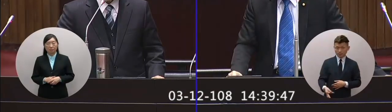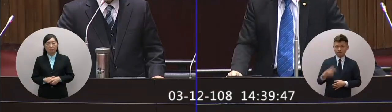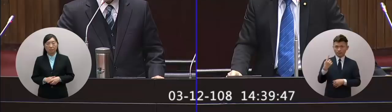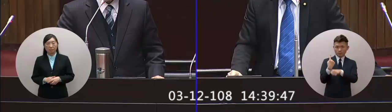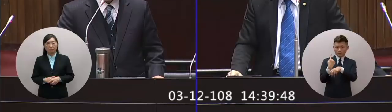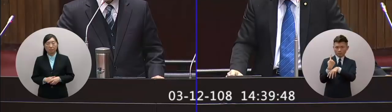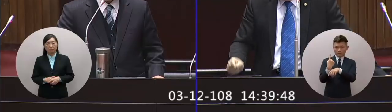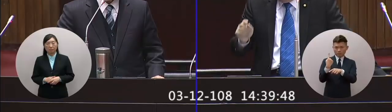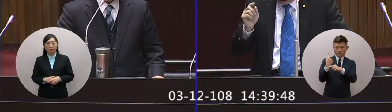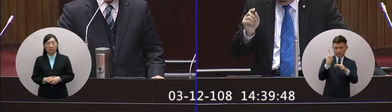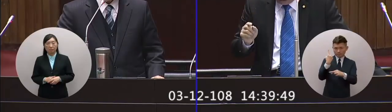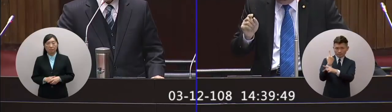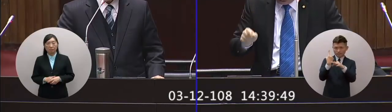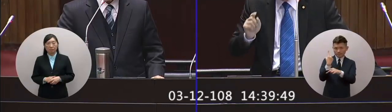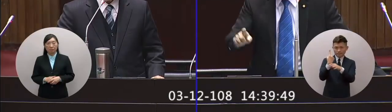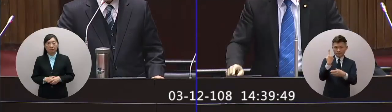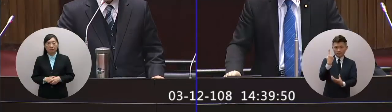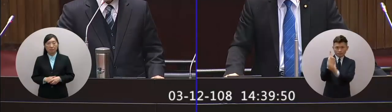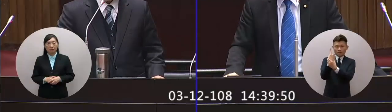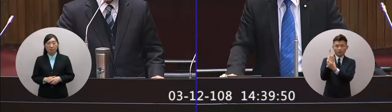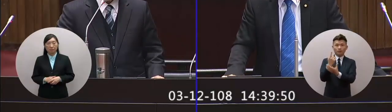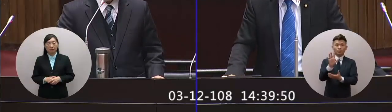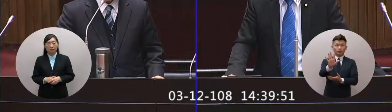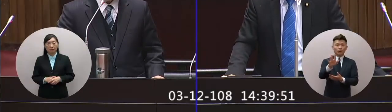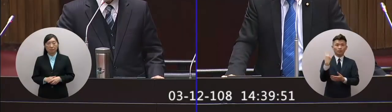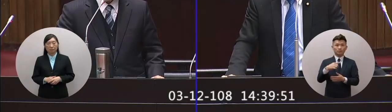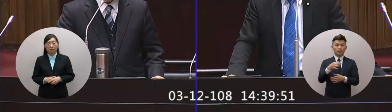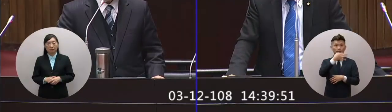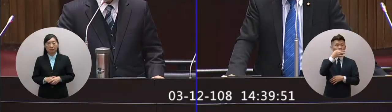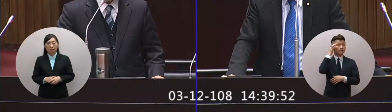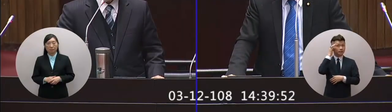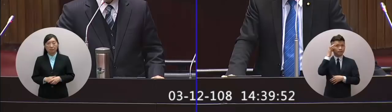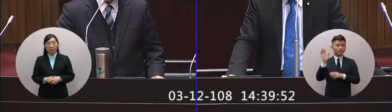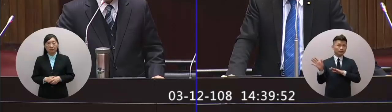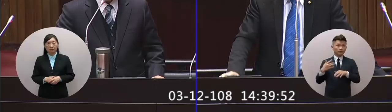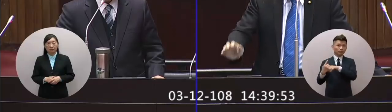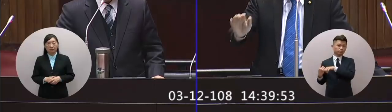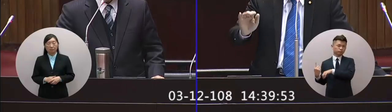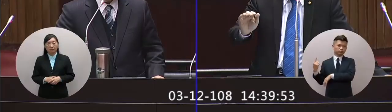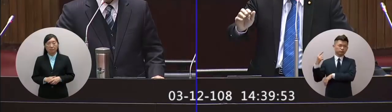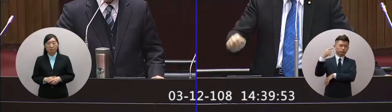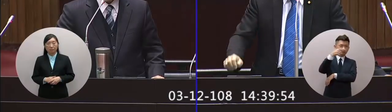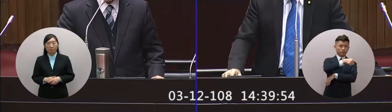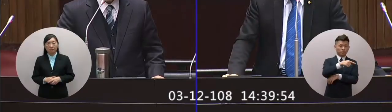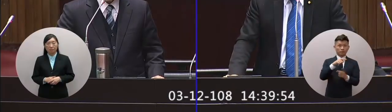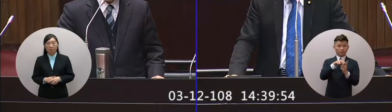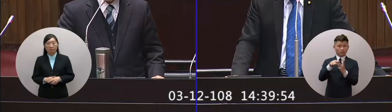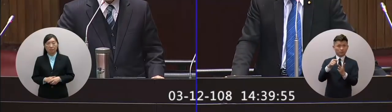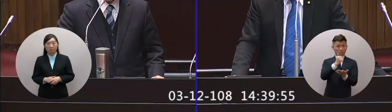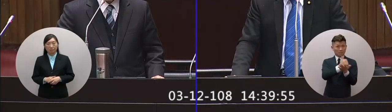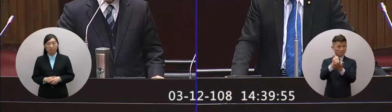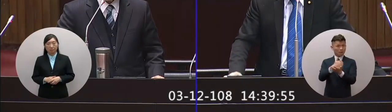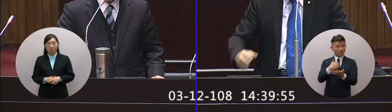的载具啦，我们的迎风飞弹甚至可以射到北京，所以这两个飞弹啊，